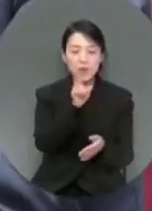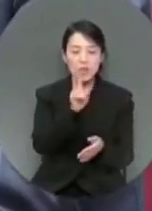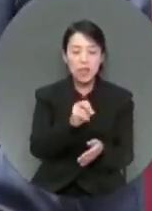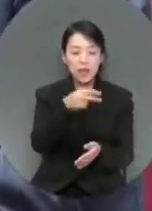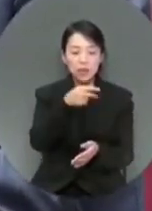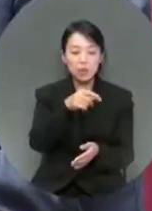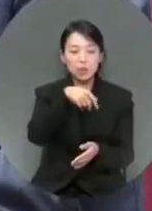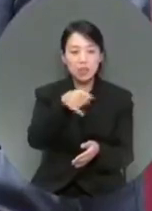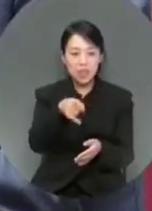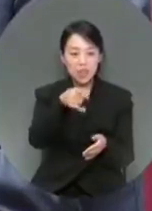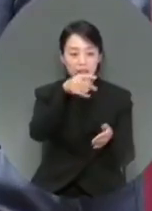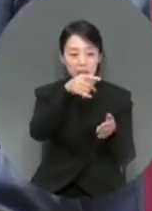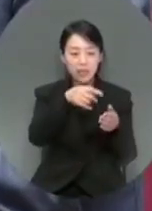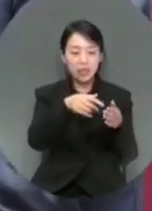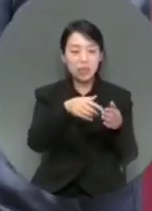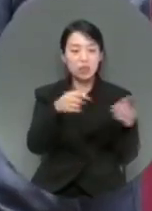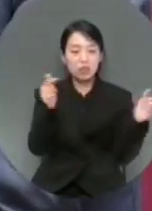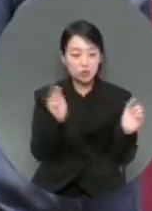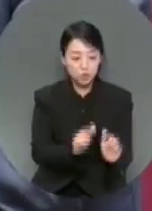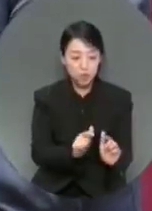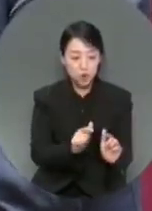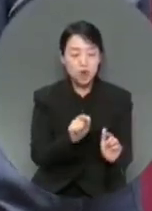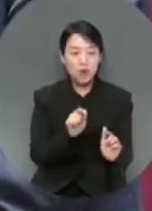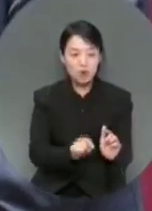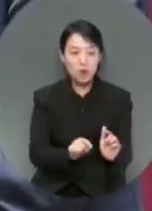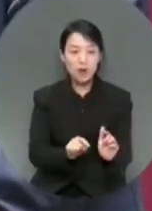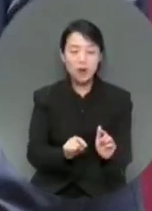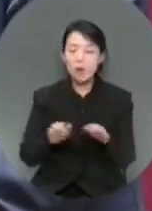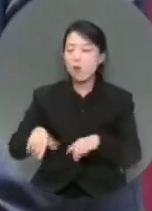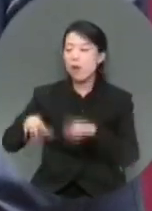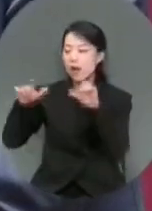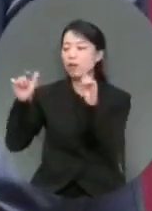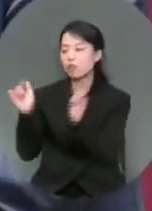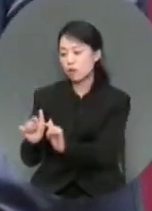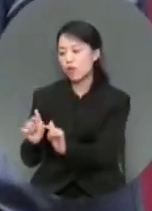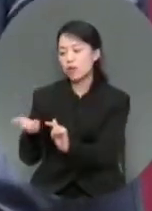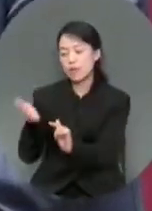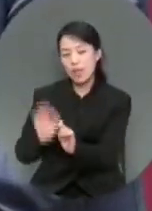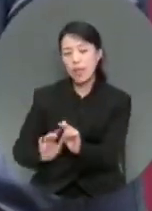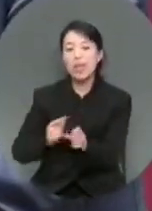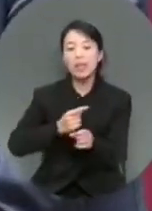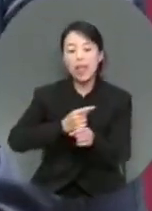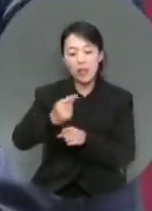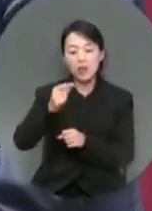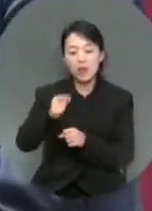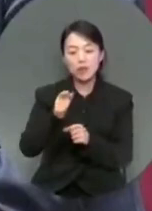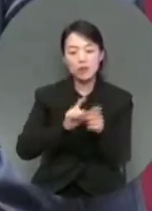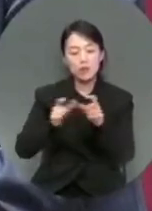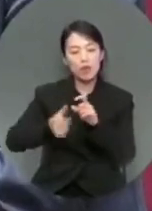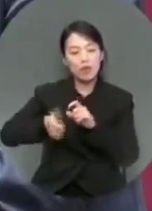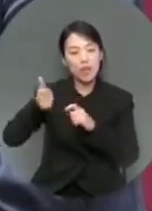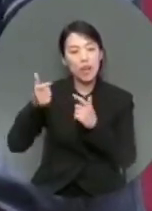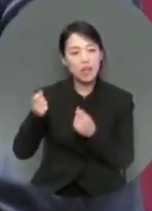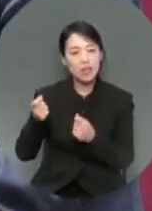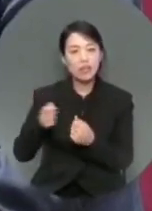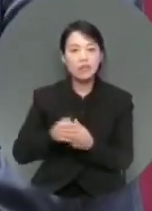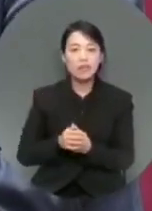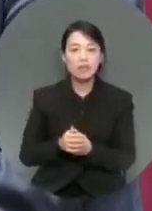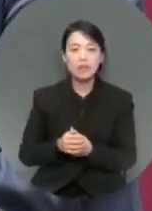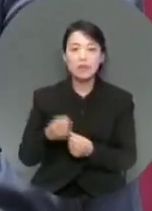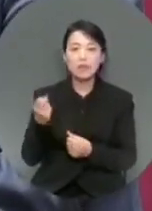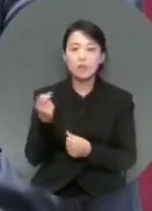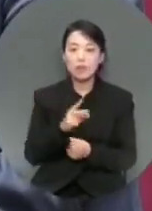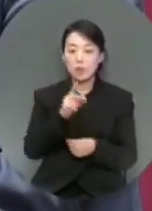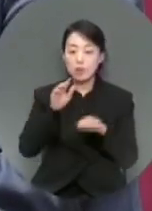줄었던 부분이 금년에 줄었던 이 부분이 조금은 더 나아지지 않겠느냐 이런 얘기입니다. 그리고 정부가